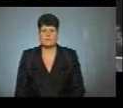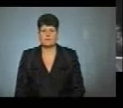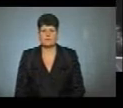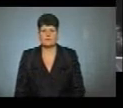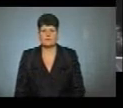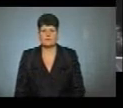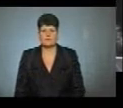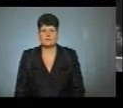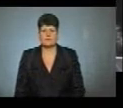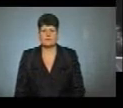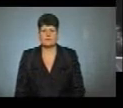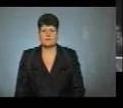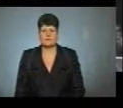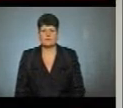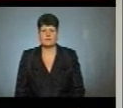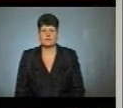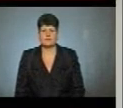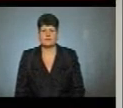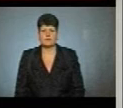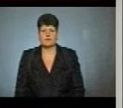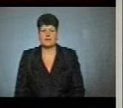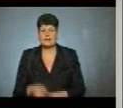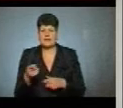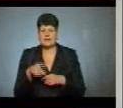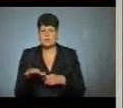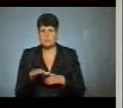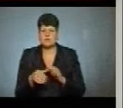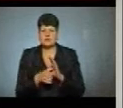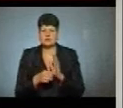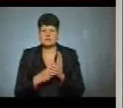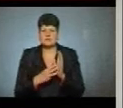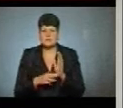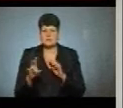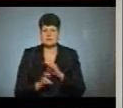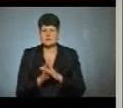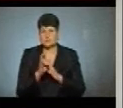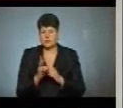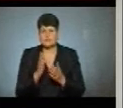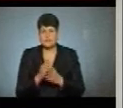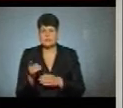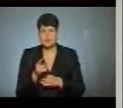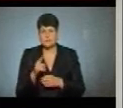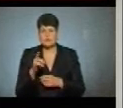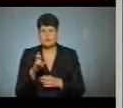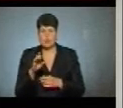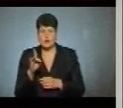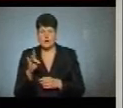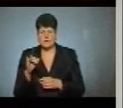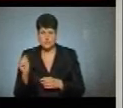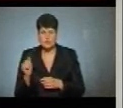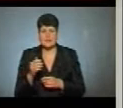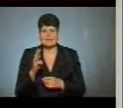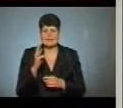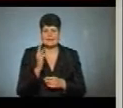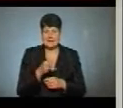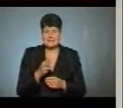Заболотний. Новини на Суспільному. Тернопіль. На Тернопільщині 680 храмів належать до Тернопільсько-Зборівської архієпархії. З них